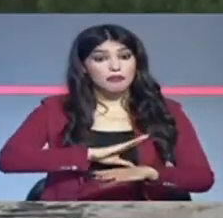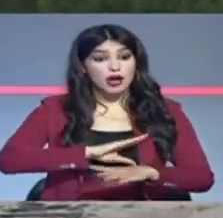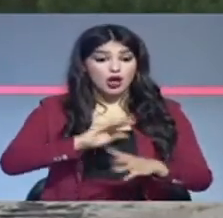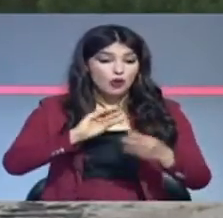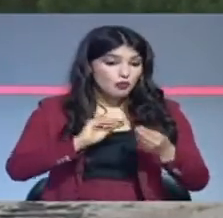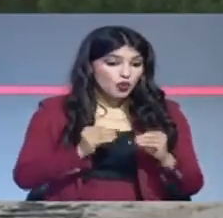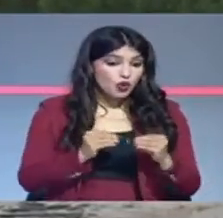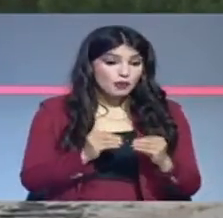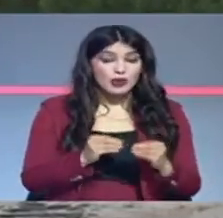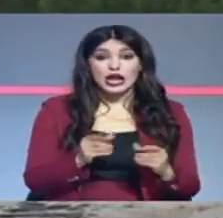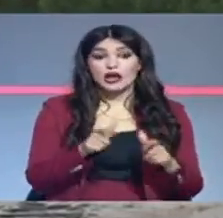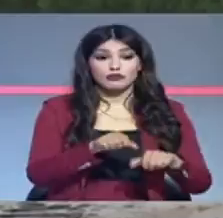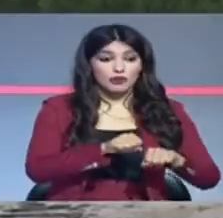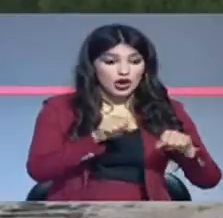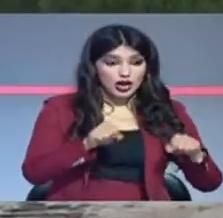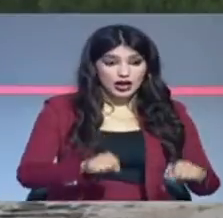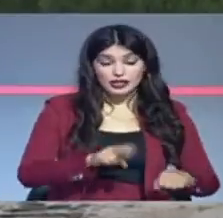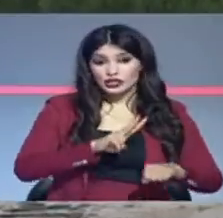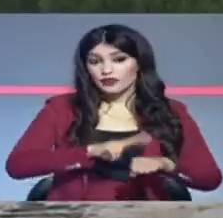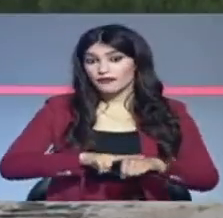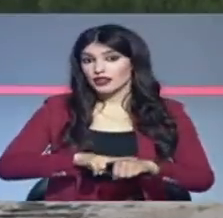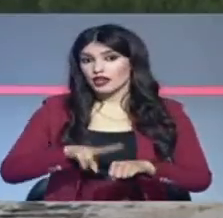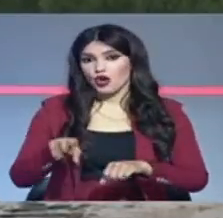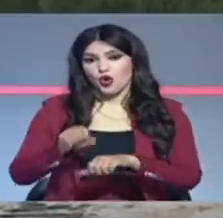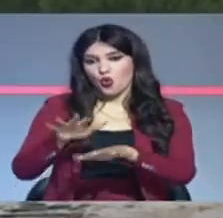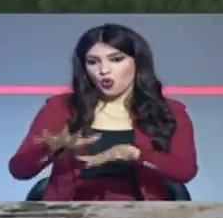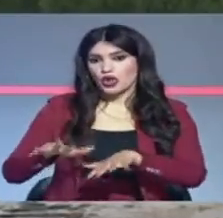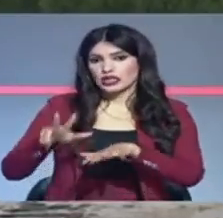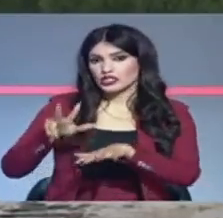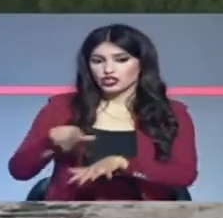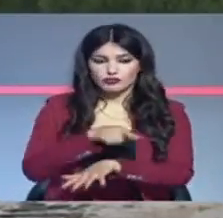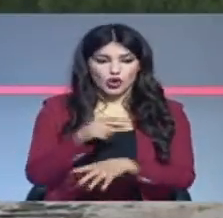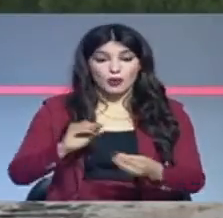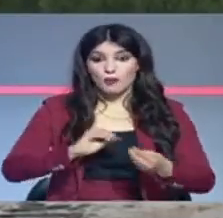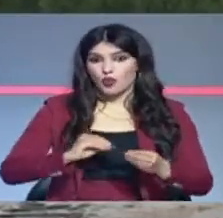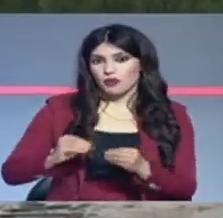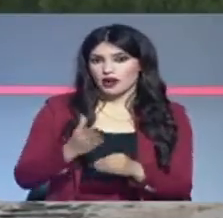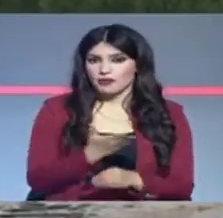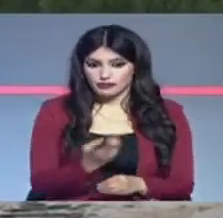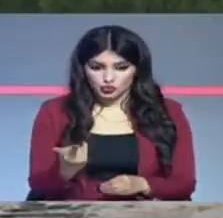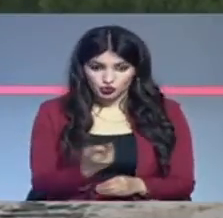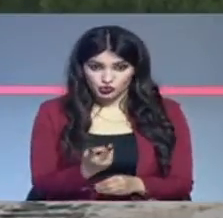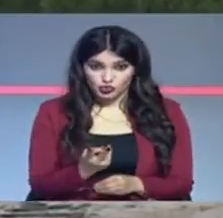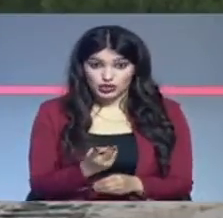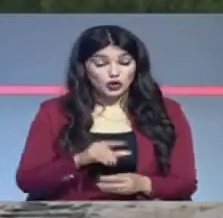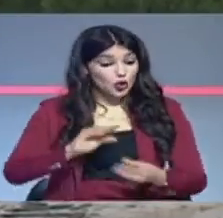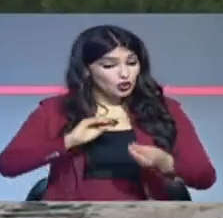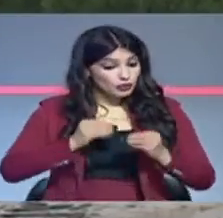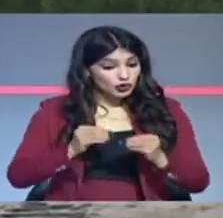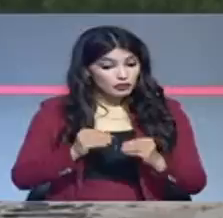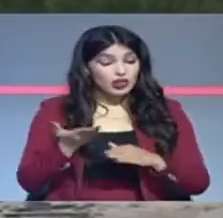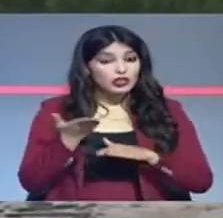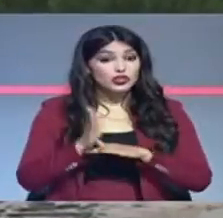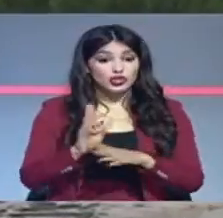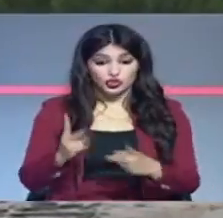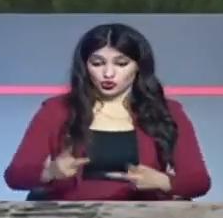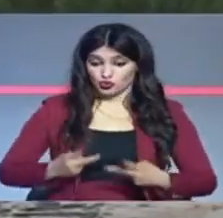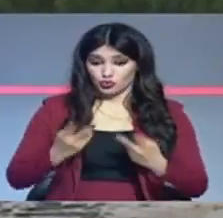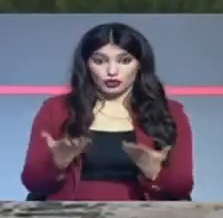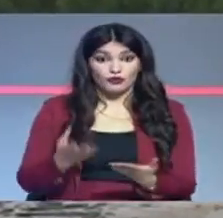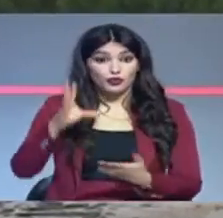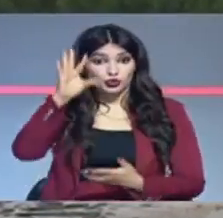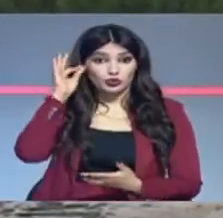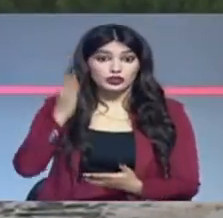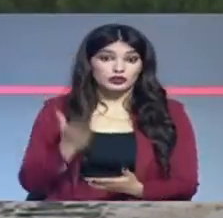موجود بين المؤسسه التشريعيه والمؤسسه التنفيذيه باشكالها المختلفه الاغتراب هذا بعدين شو فيه يعني